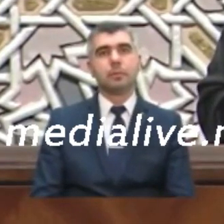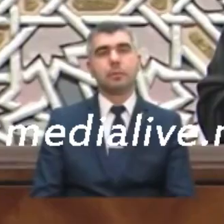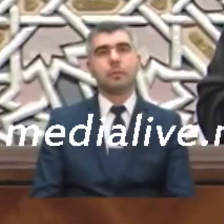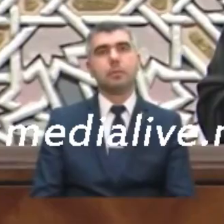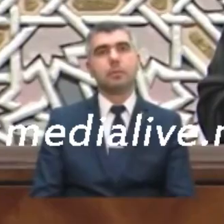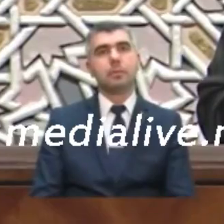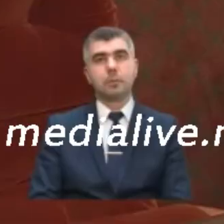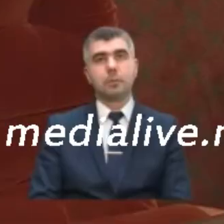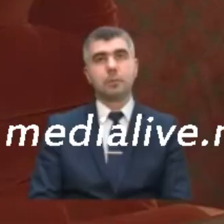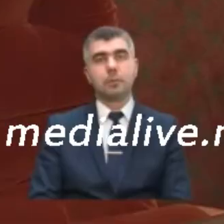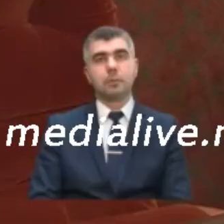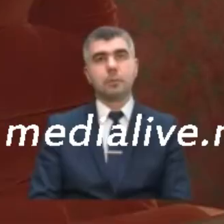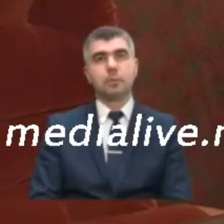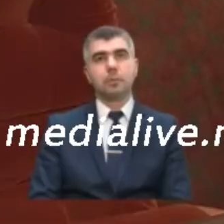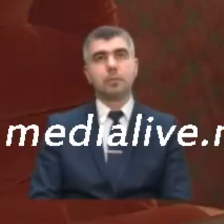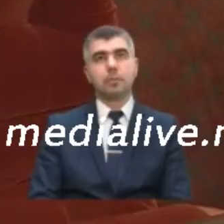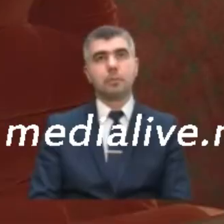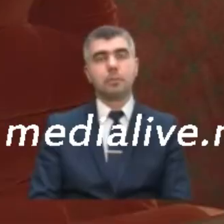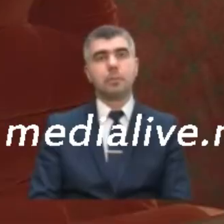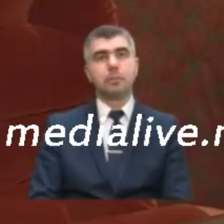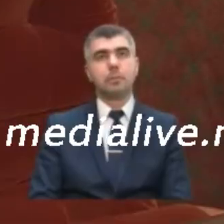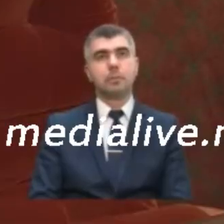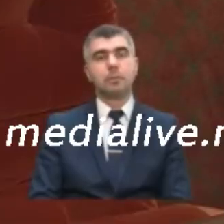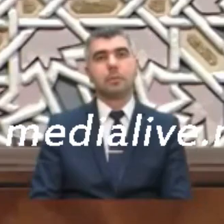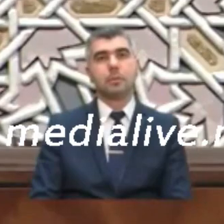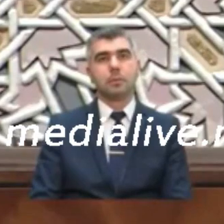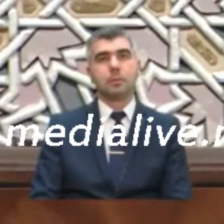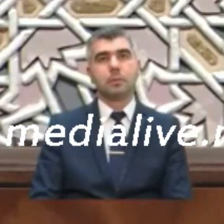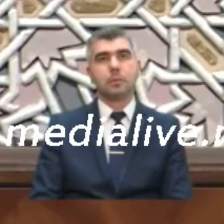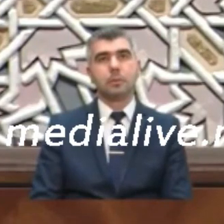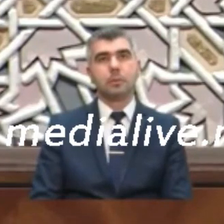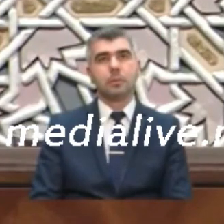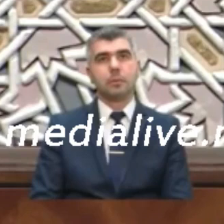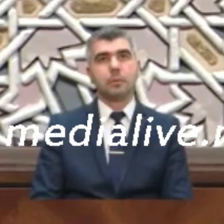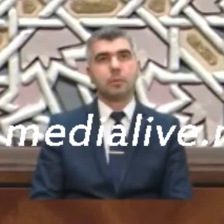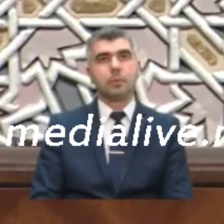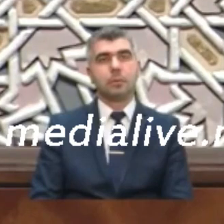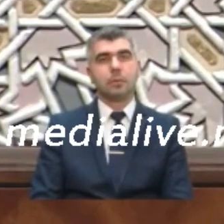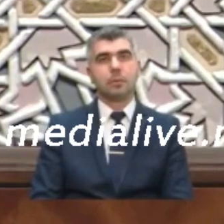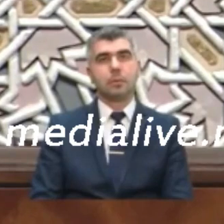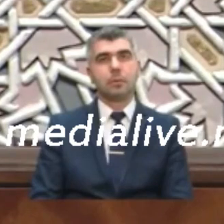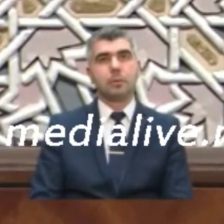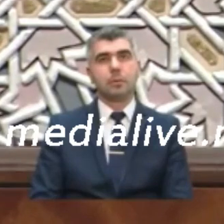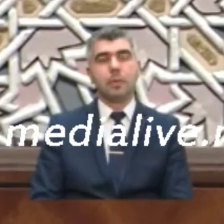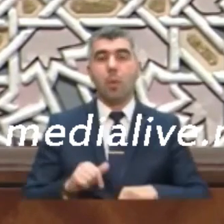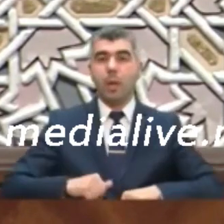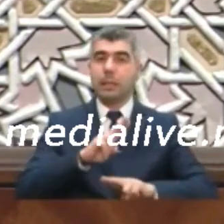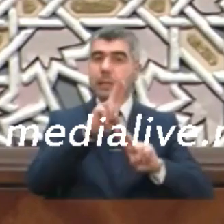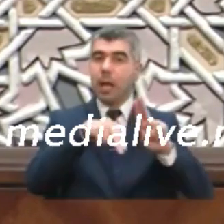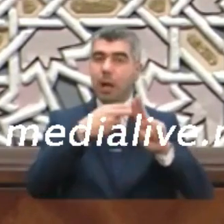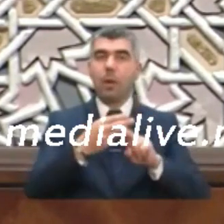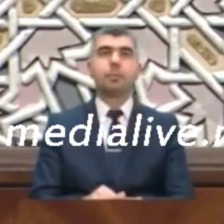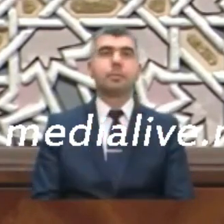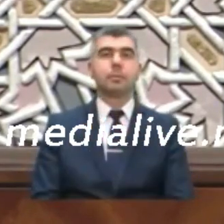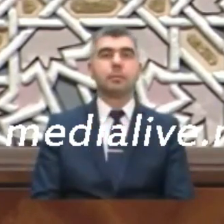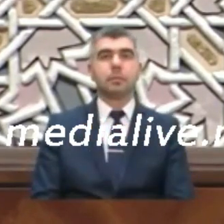شكرا السيد الوزير. تا سيد وليد كاس الله يخليك كيجاوب، ما تقاطعوش السيد الوزير، ما تقاطعوش، خليه